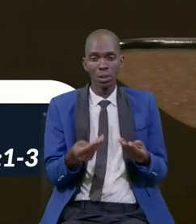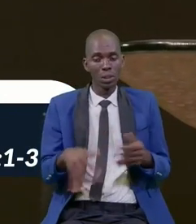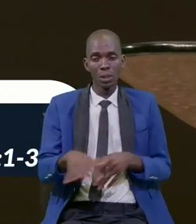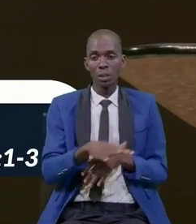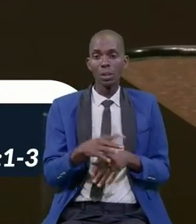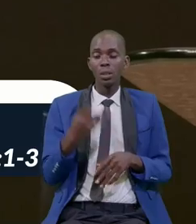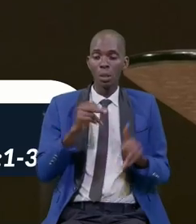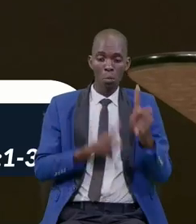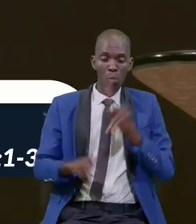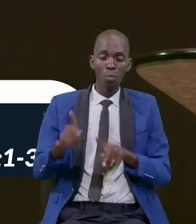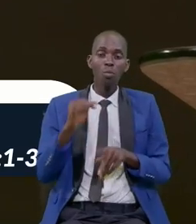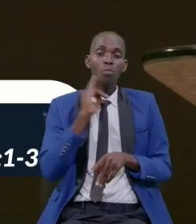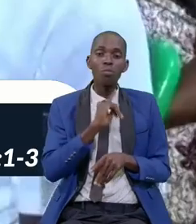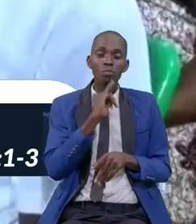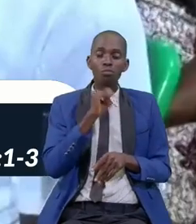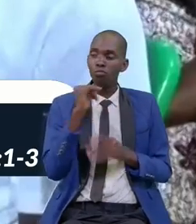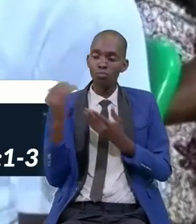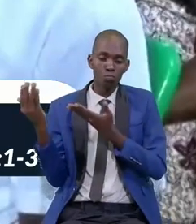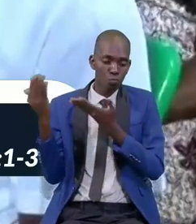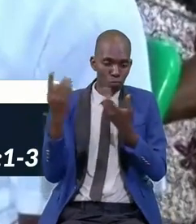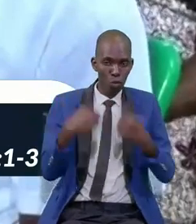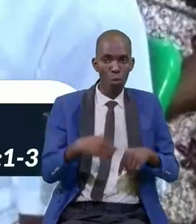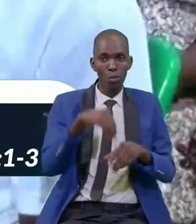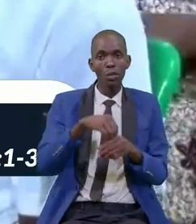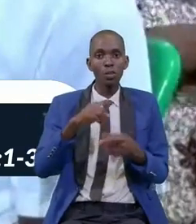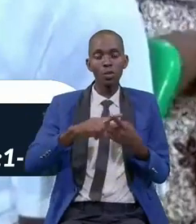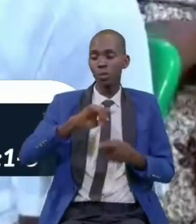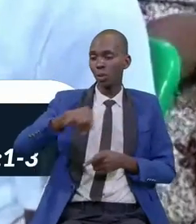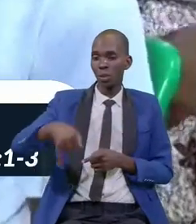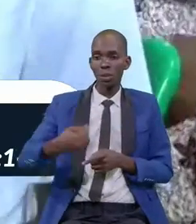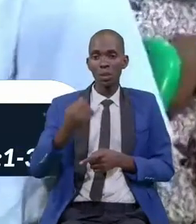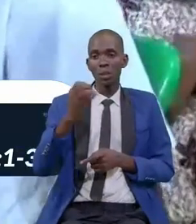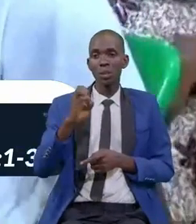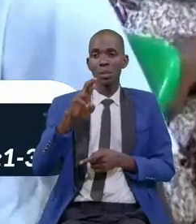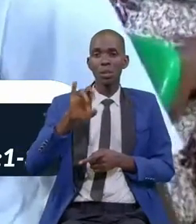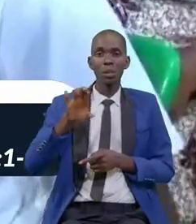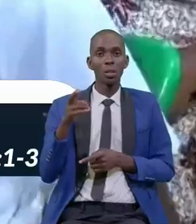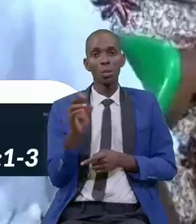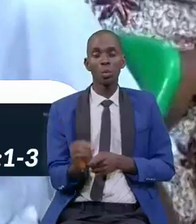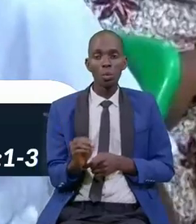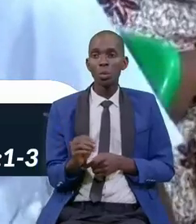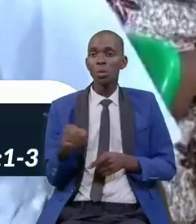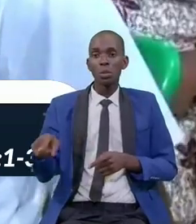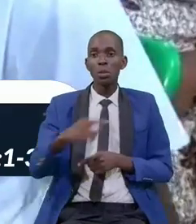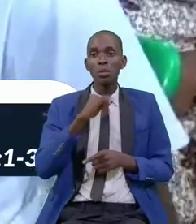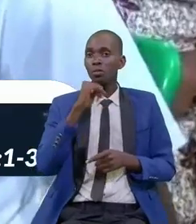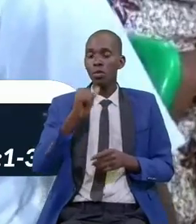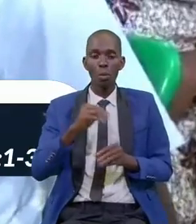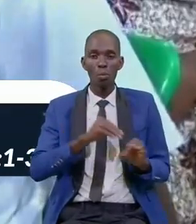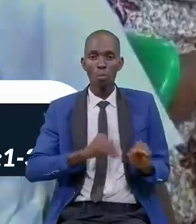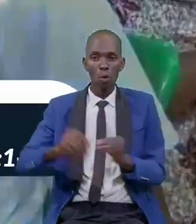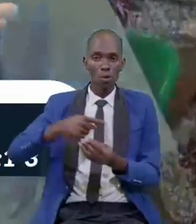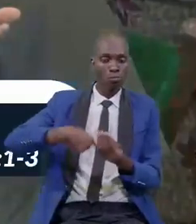Ils n'ont pas encore franchi pour venir à Jéricho. Ils n'ont pas fait le tour cette